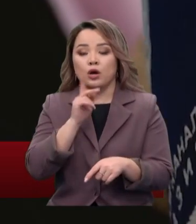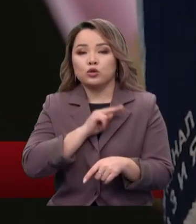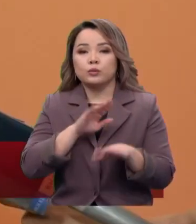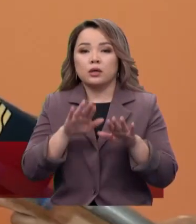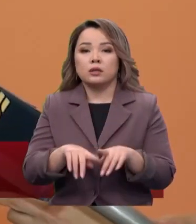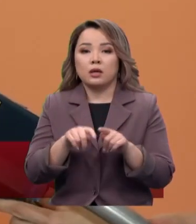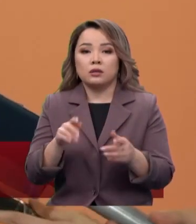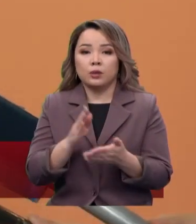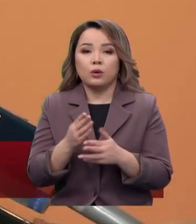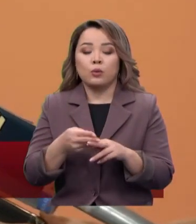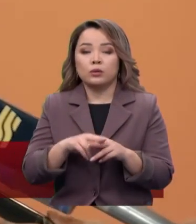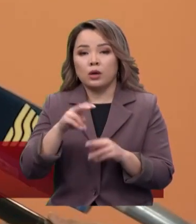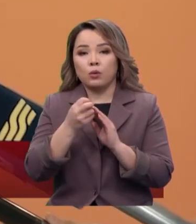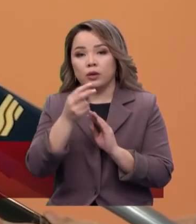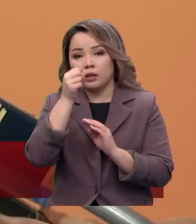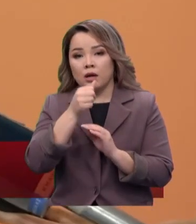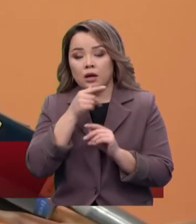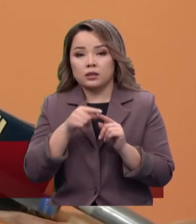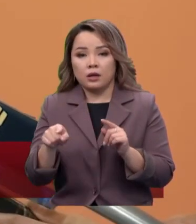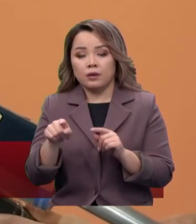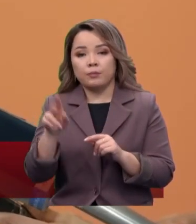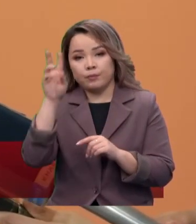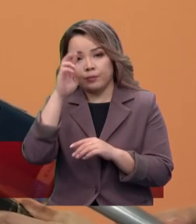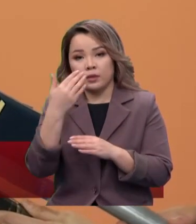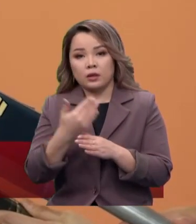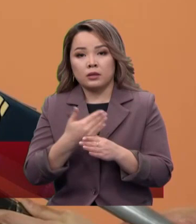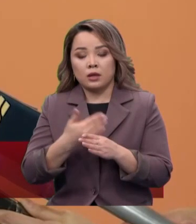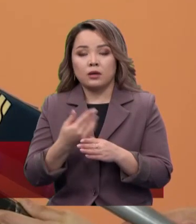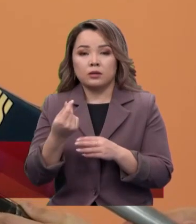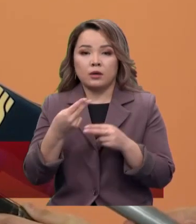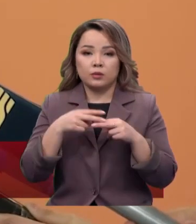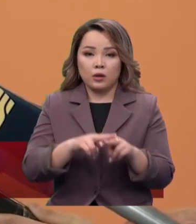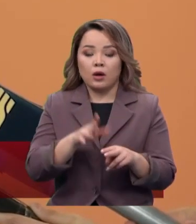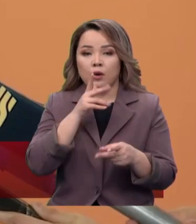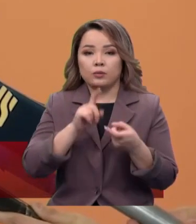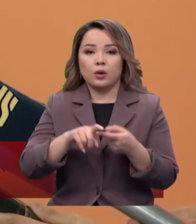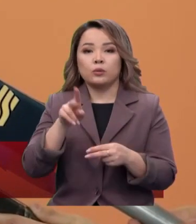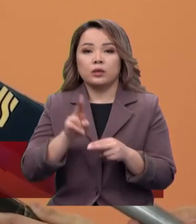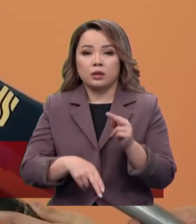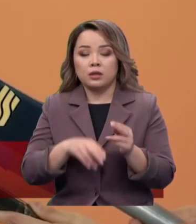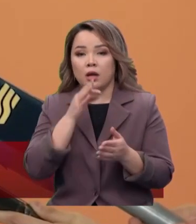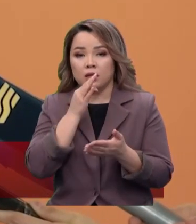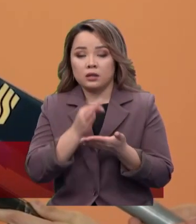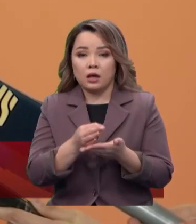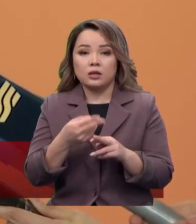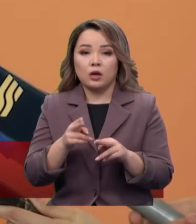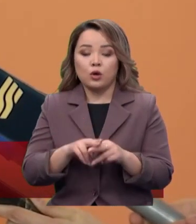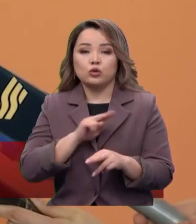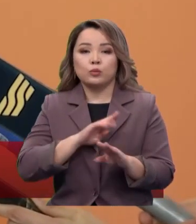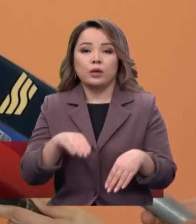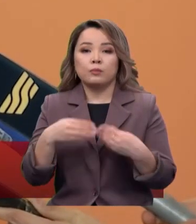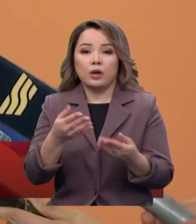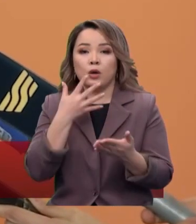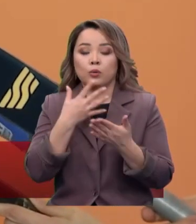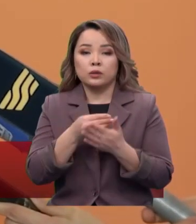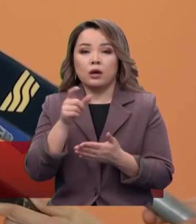Осы 12 ай жаңағы мемлекет тарапынан жалақысының бөлігі субсидияланатын мерзім өткеннен кейін жұмыс беруші осы азаматты